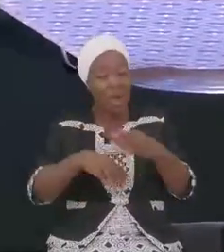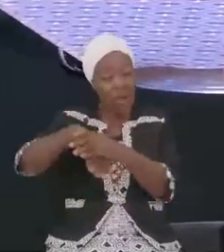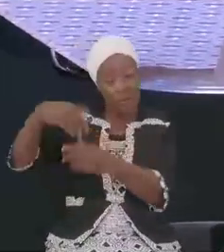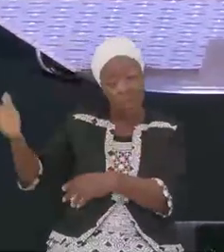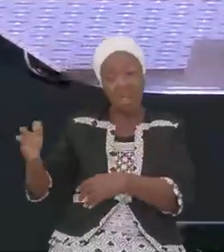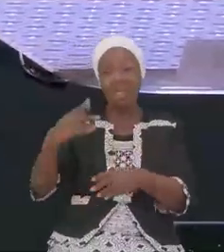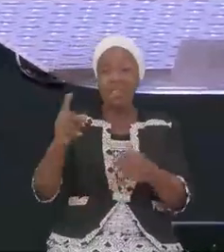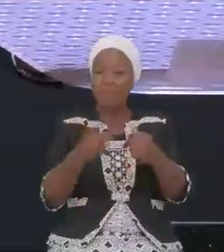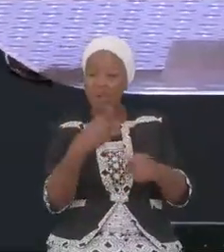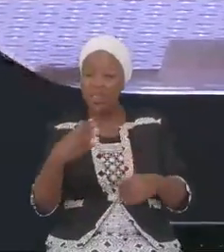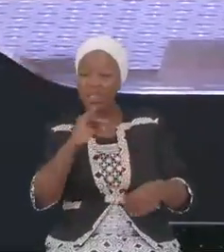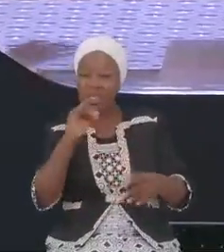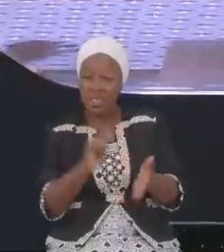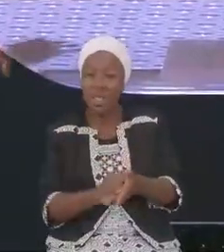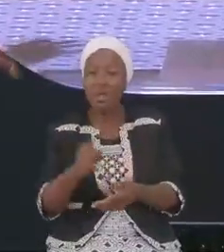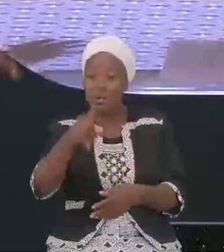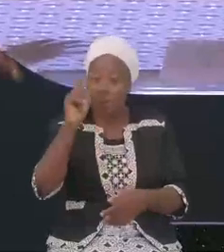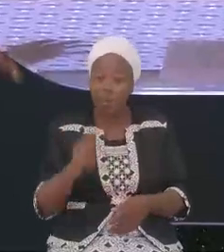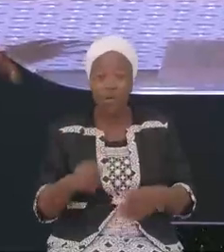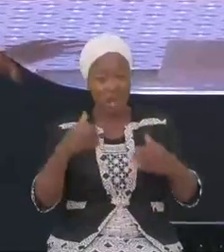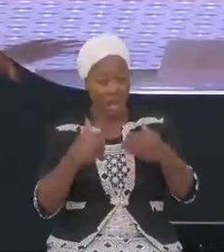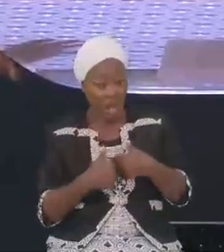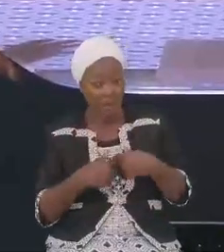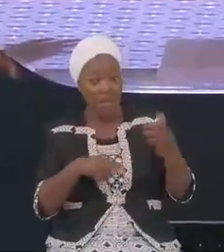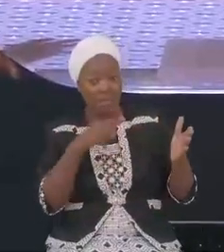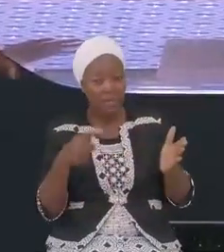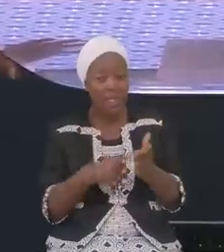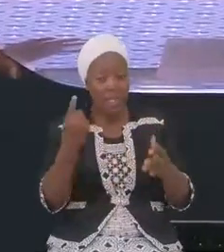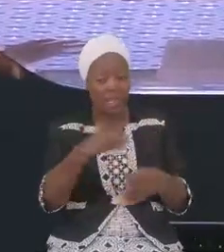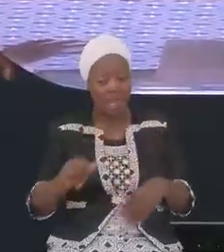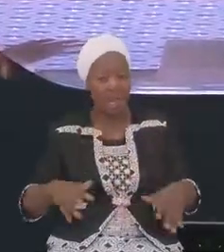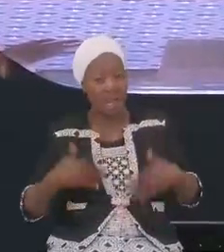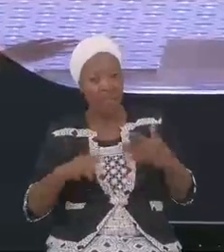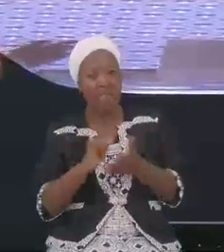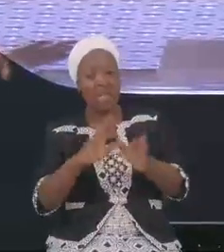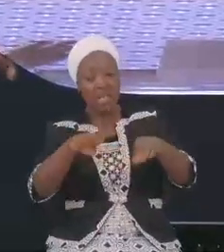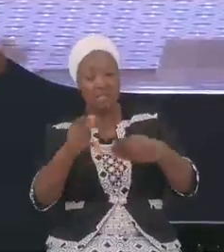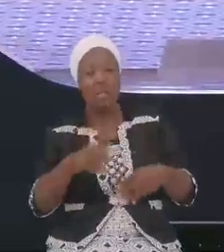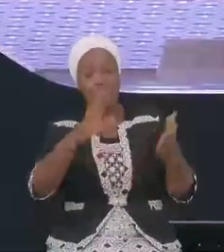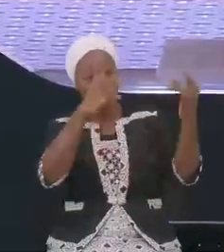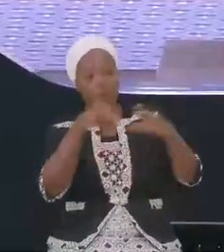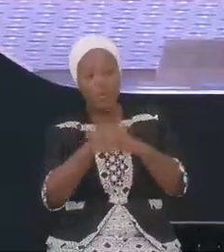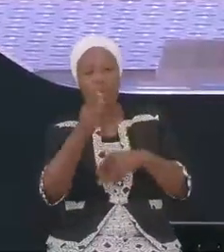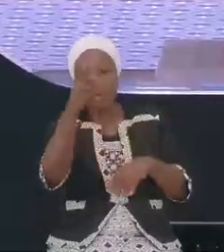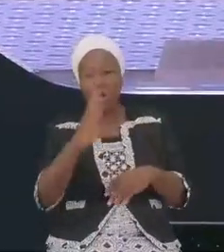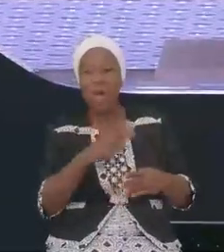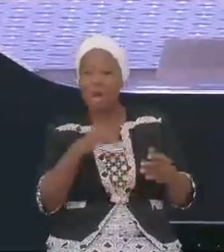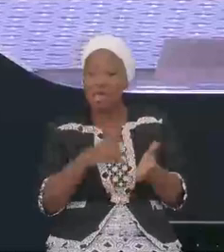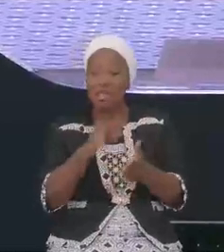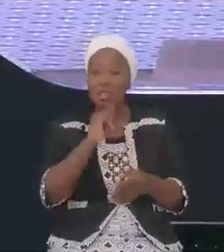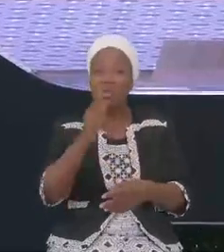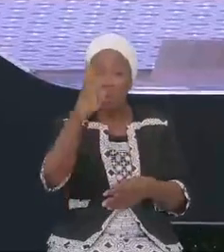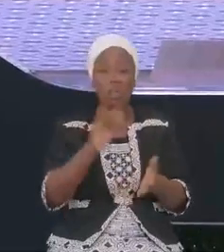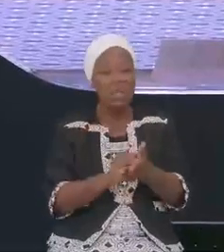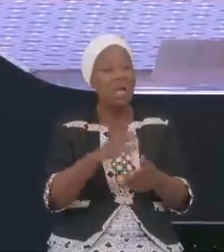promesses que ce que les gens ont dehors là-bas, tu dois avoir la vie éternelle qui te donne l'espérance en Dieu.